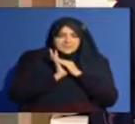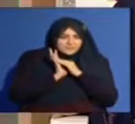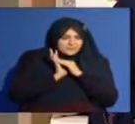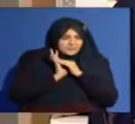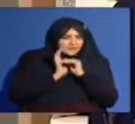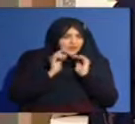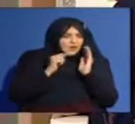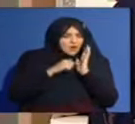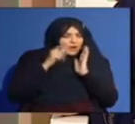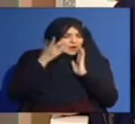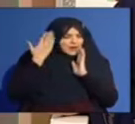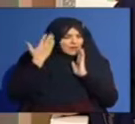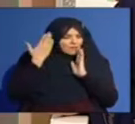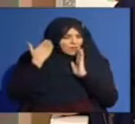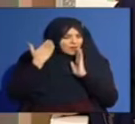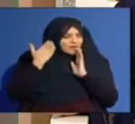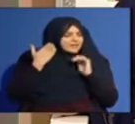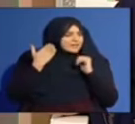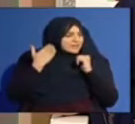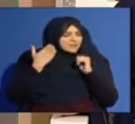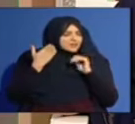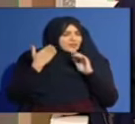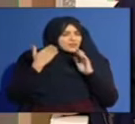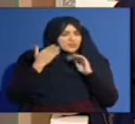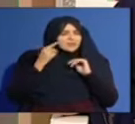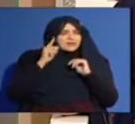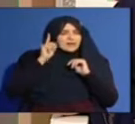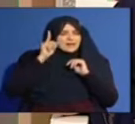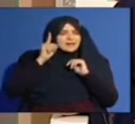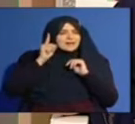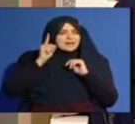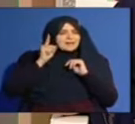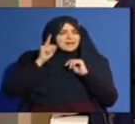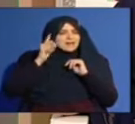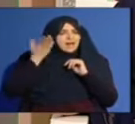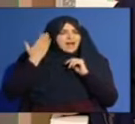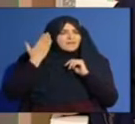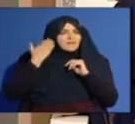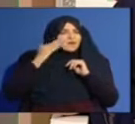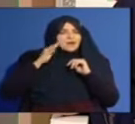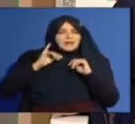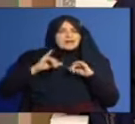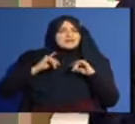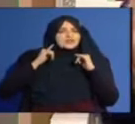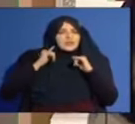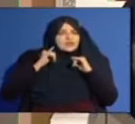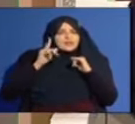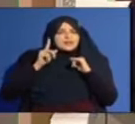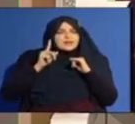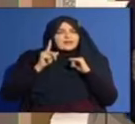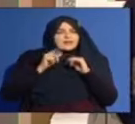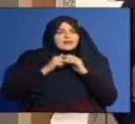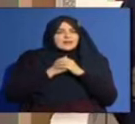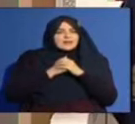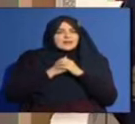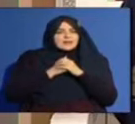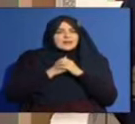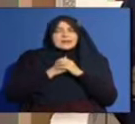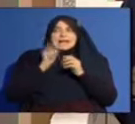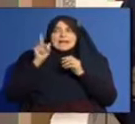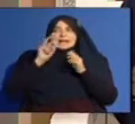كي كنت صغيرة كي ولدت الطفلة الأولى تاعها التي أنت ربيها. عجوزتك ساكنة في